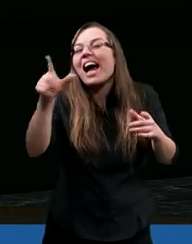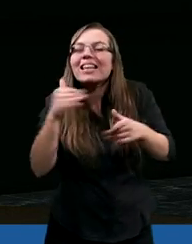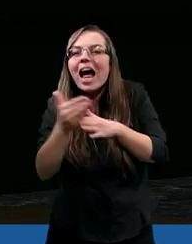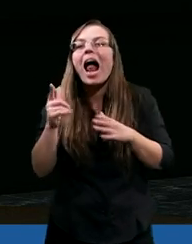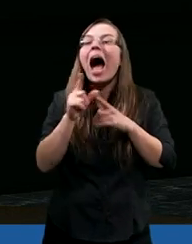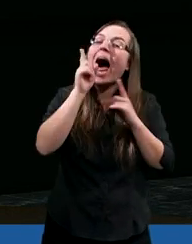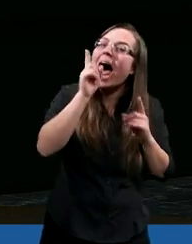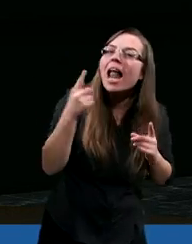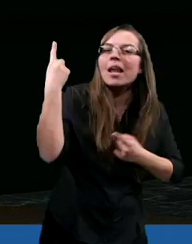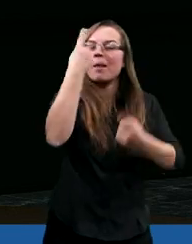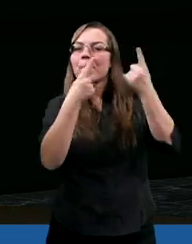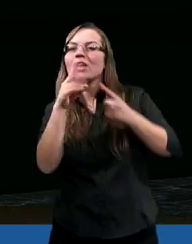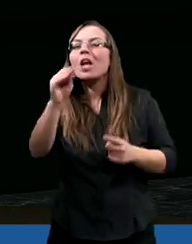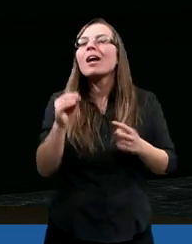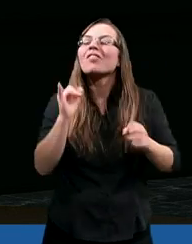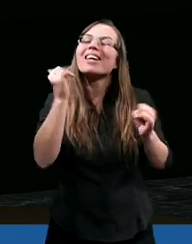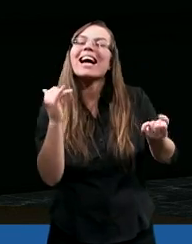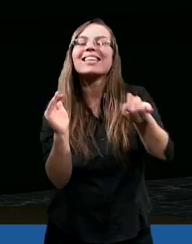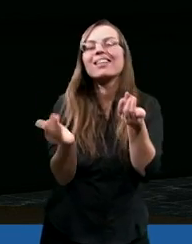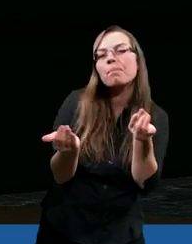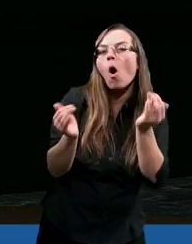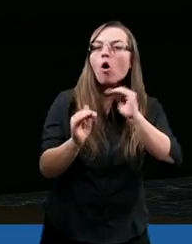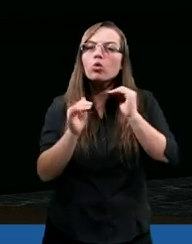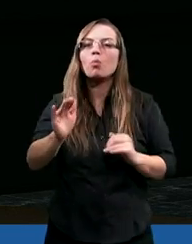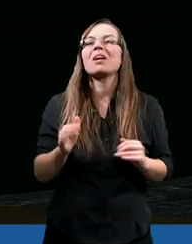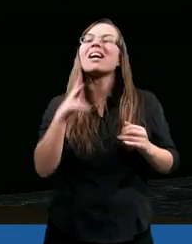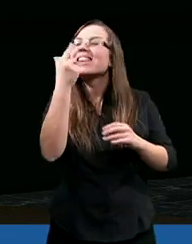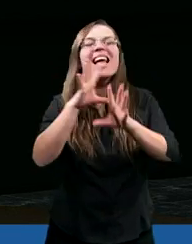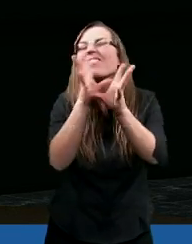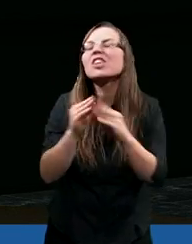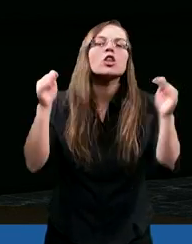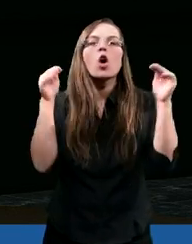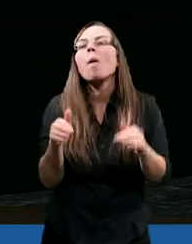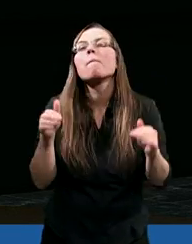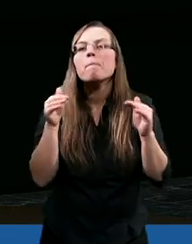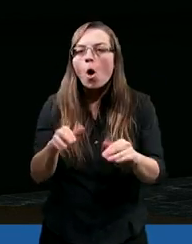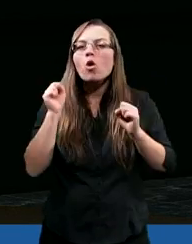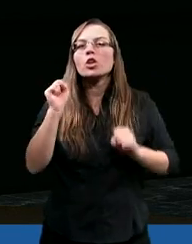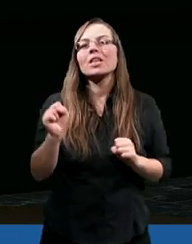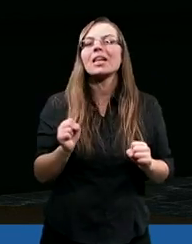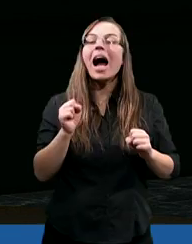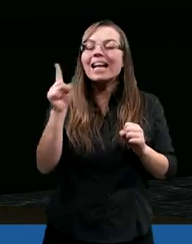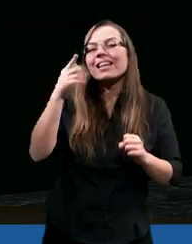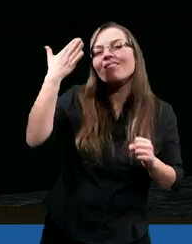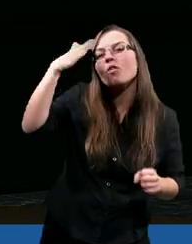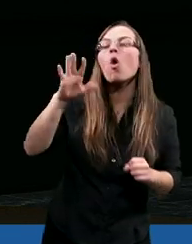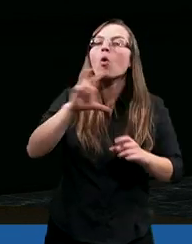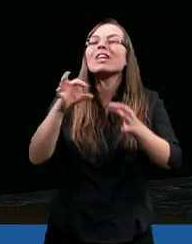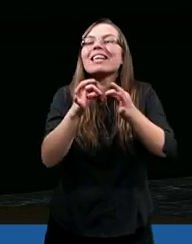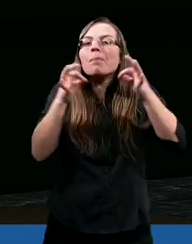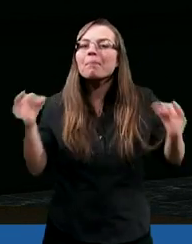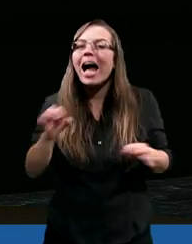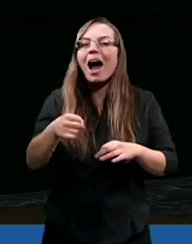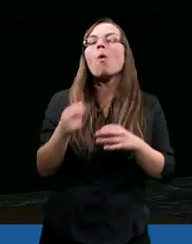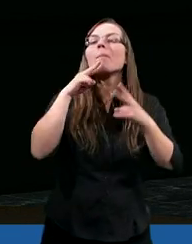ale myślę, że w jakiś sposób nie wszystko można wzorem, czy miarą